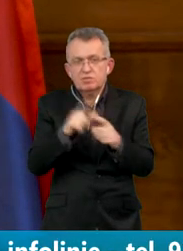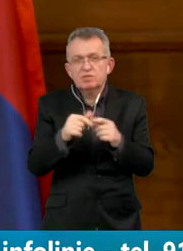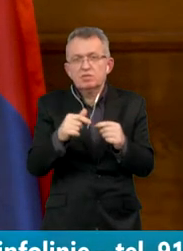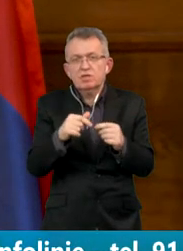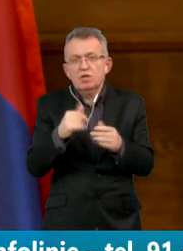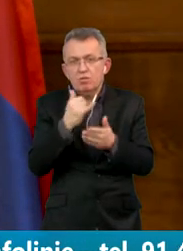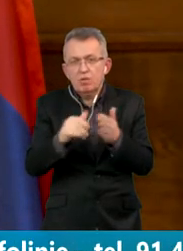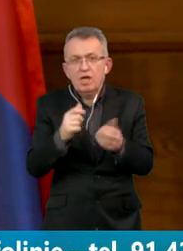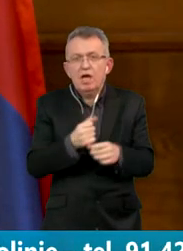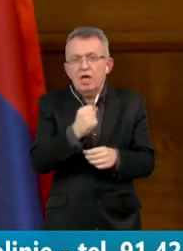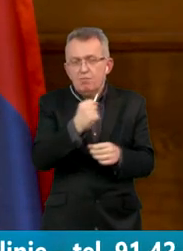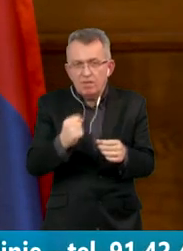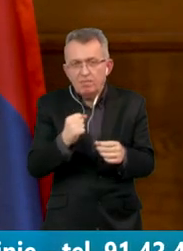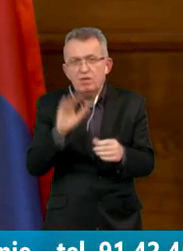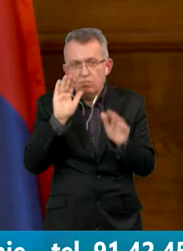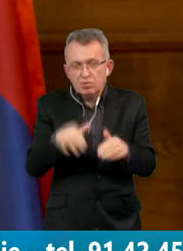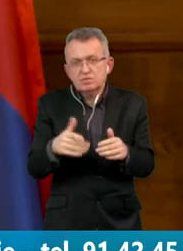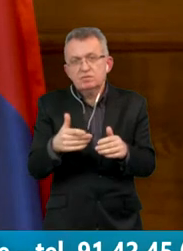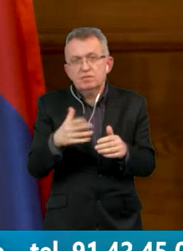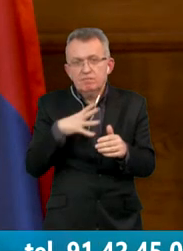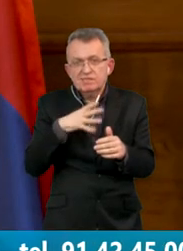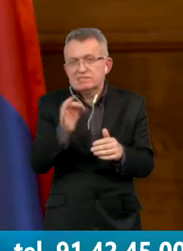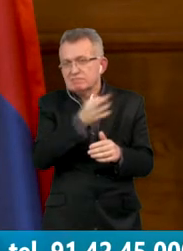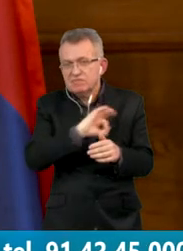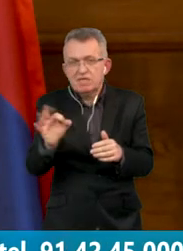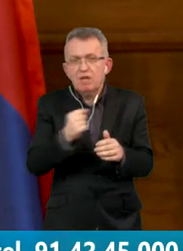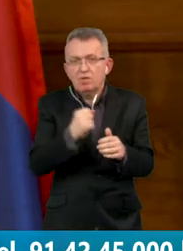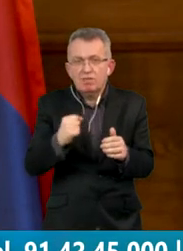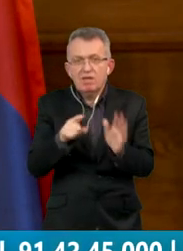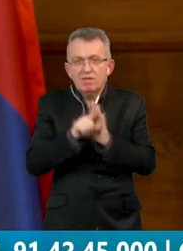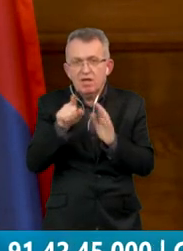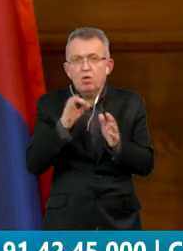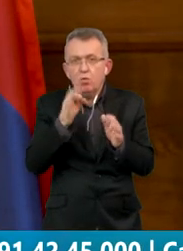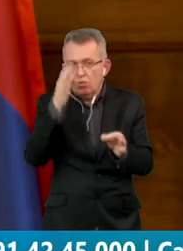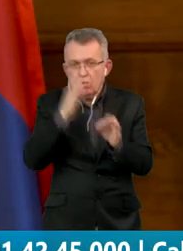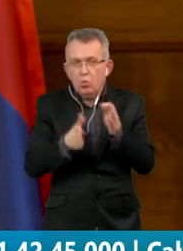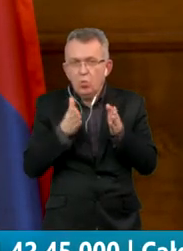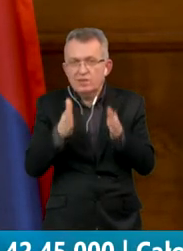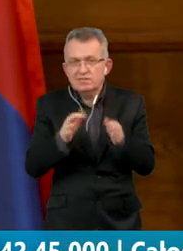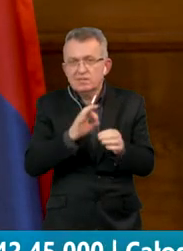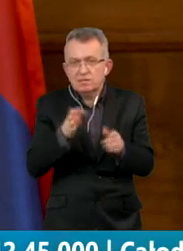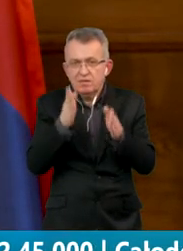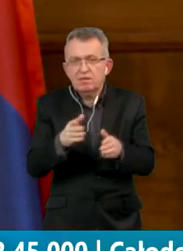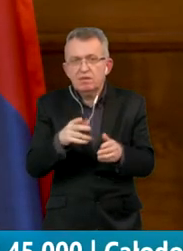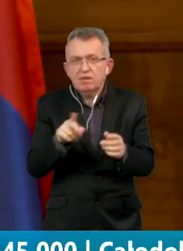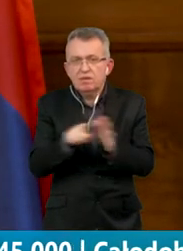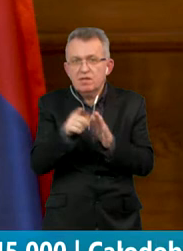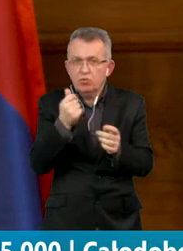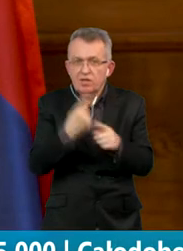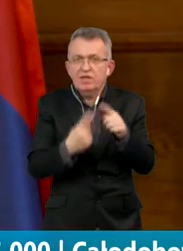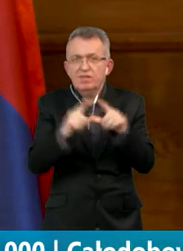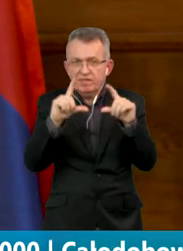oprócz abonamentu ulgowego można mieć jeszcze specjalny abonament na konkretną ulicę, który będzie odpowiednio tańszy i